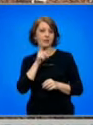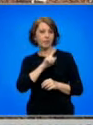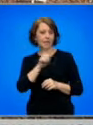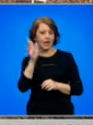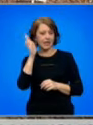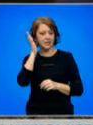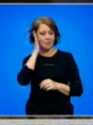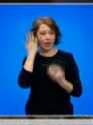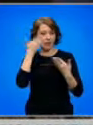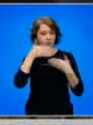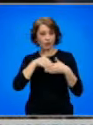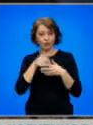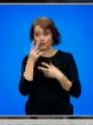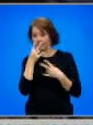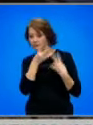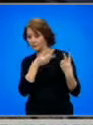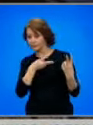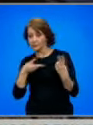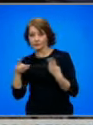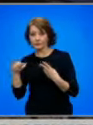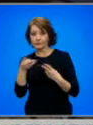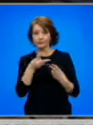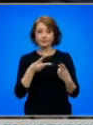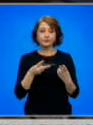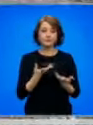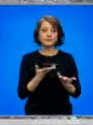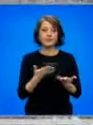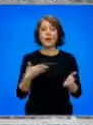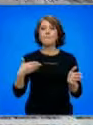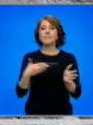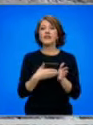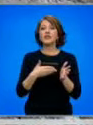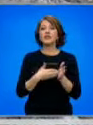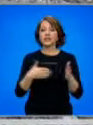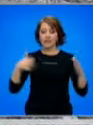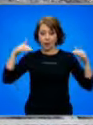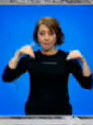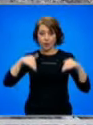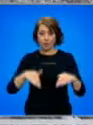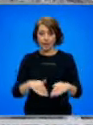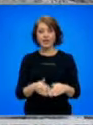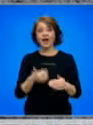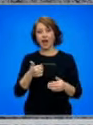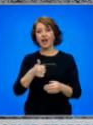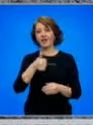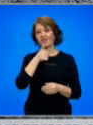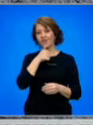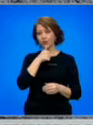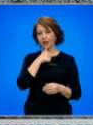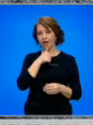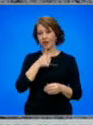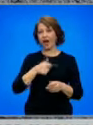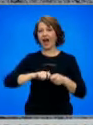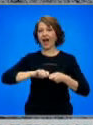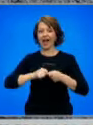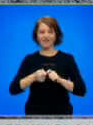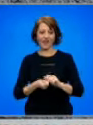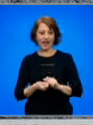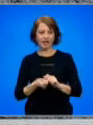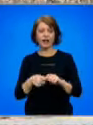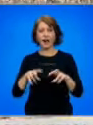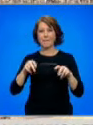следи ситуацията. Според Хайредин Шериф, причината за пропадането е във ВИК аварията. Там е насип, докарано